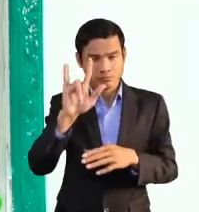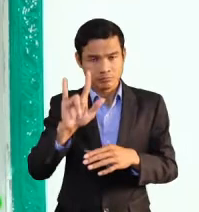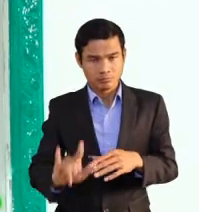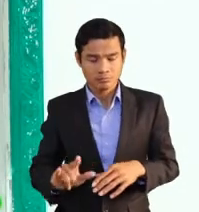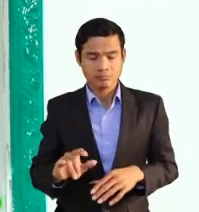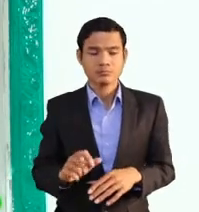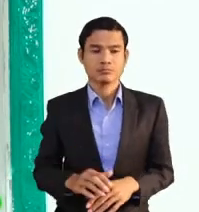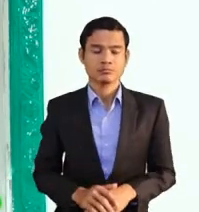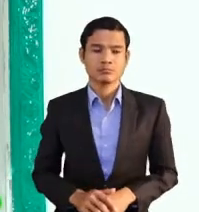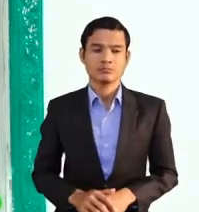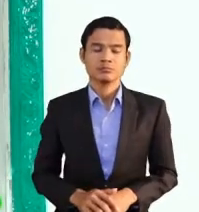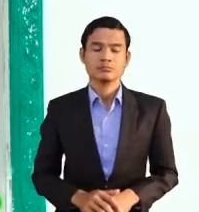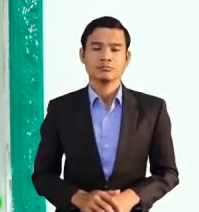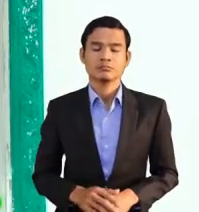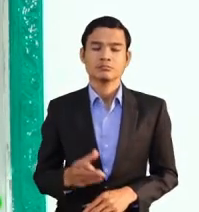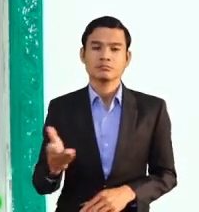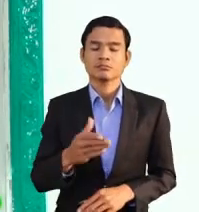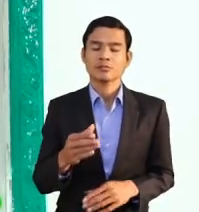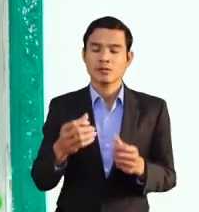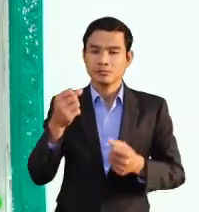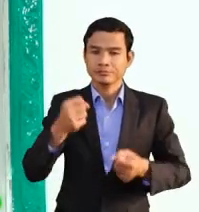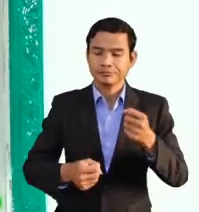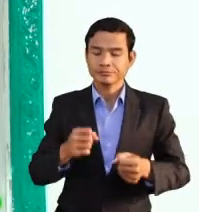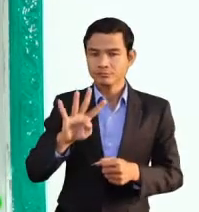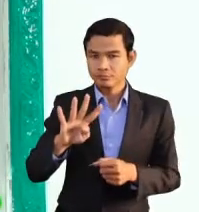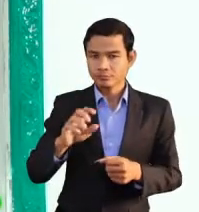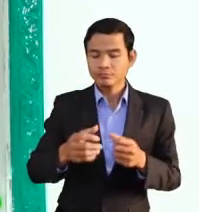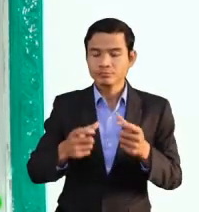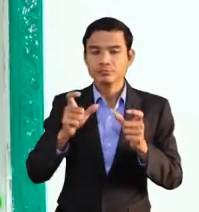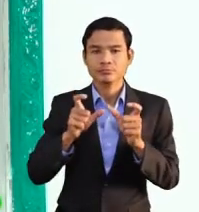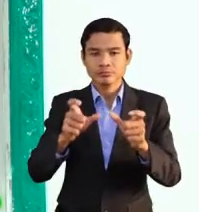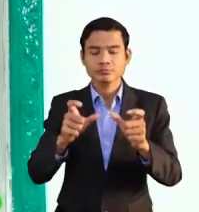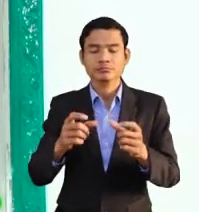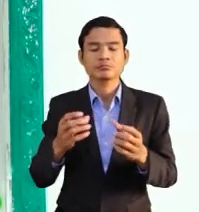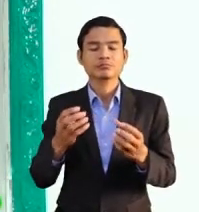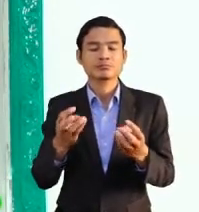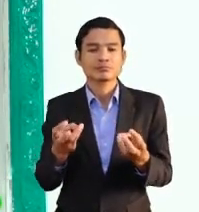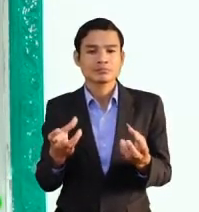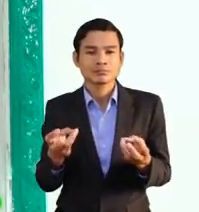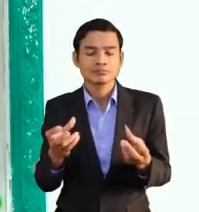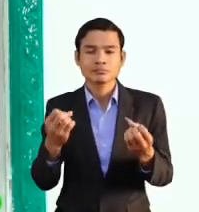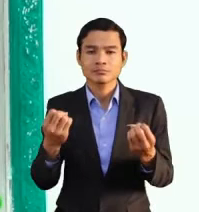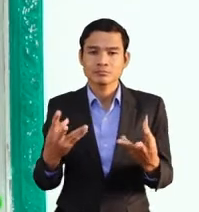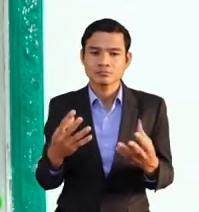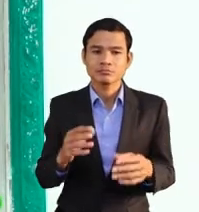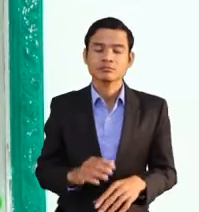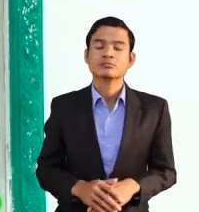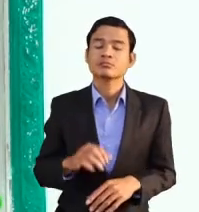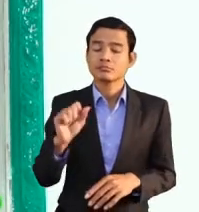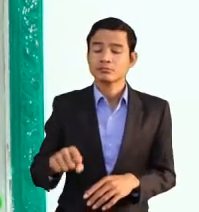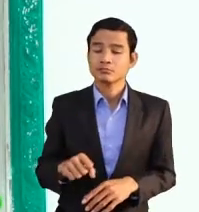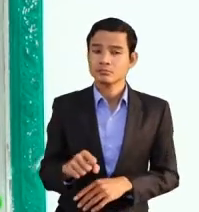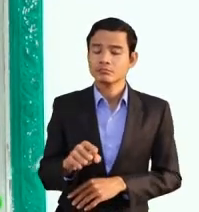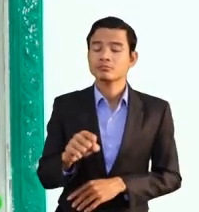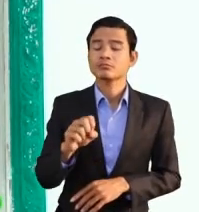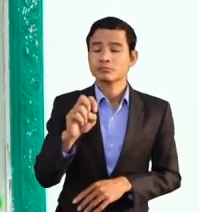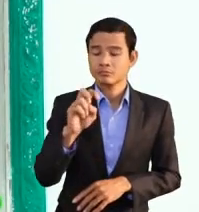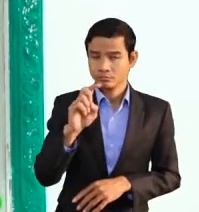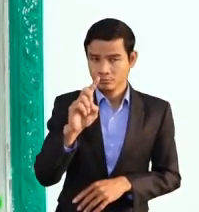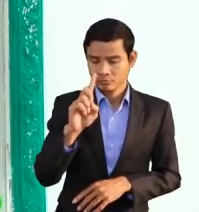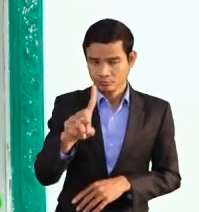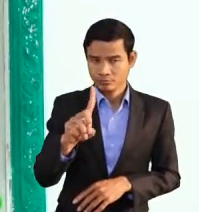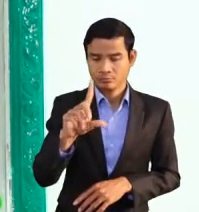cha chẳng con mới đặt dân buồn kêu nâng đập ăn cọ bàn phẩm án bài con cha là o na cứ